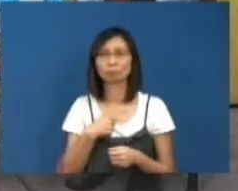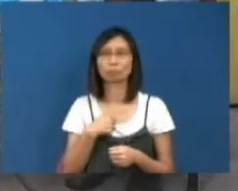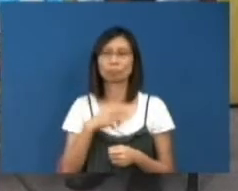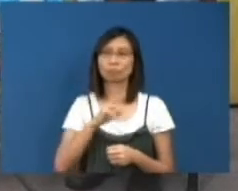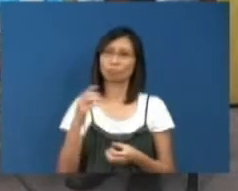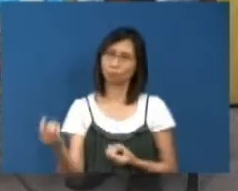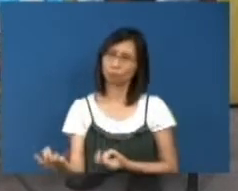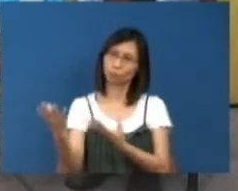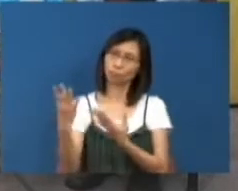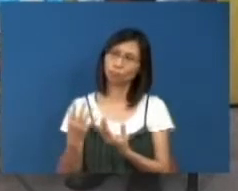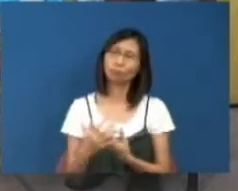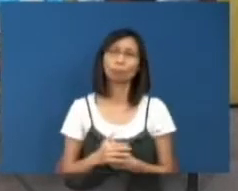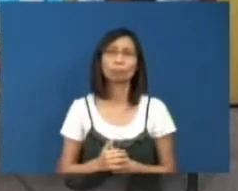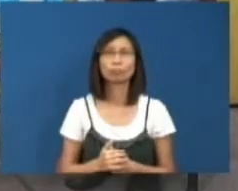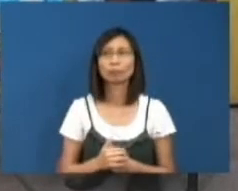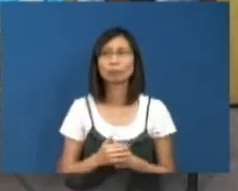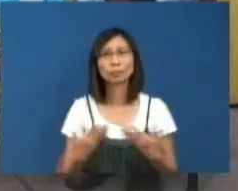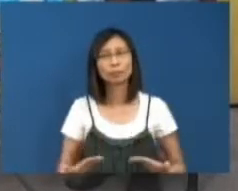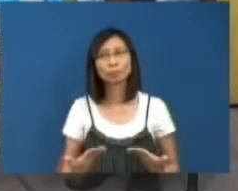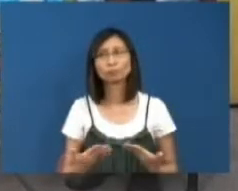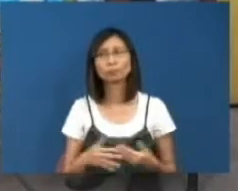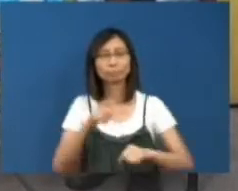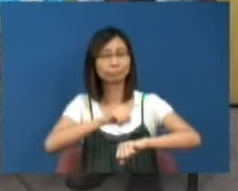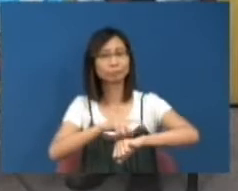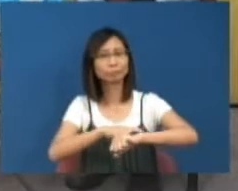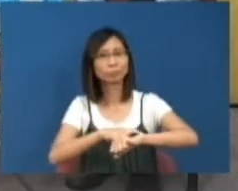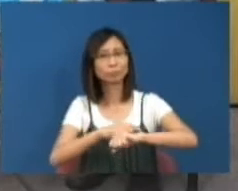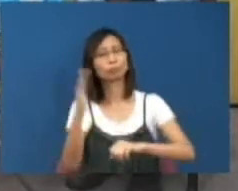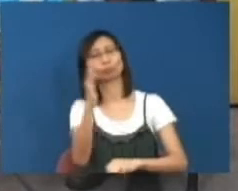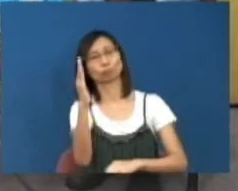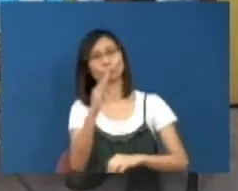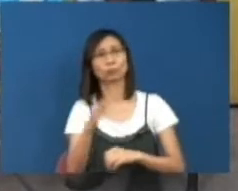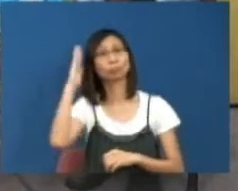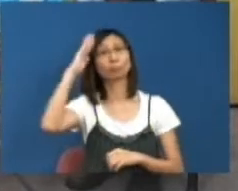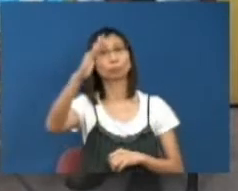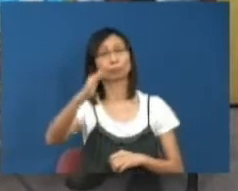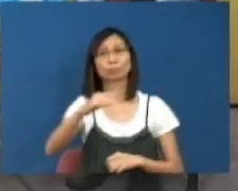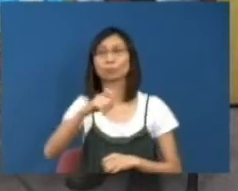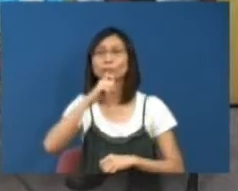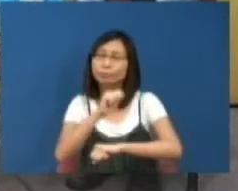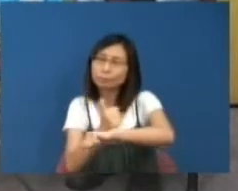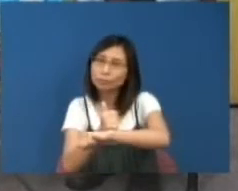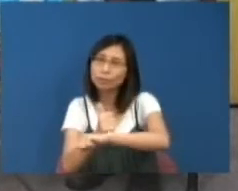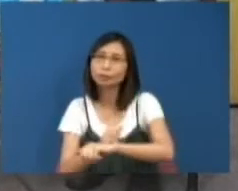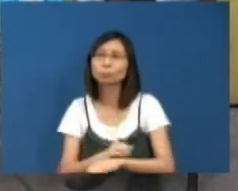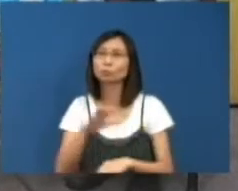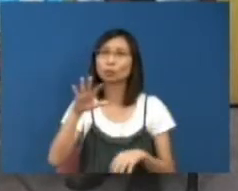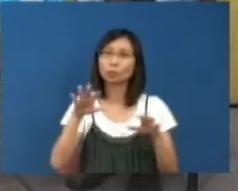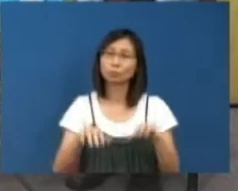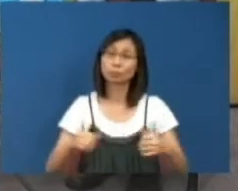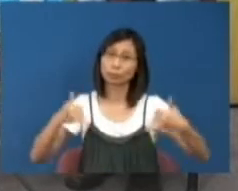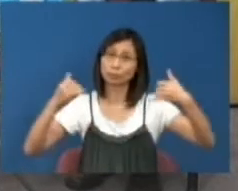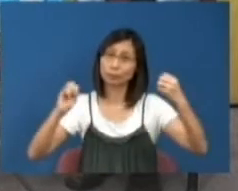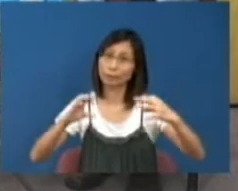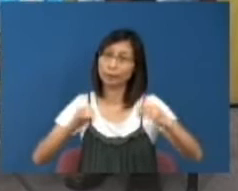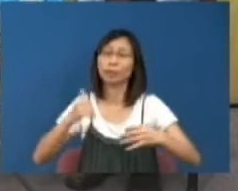同類嘅咁嘅感覺。不過今日咧嗰個時間亦都夠啦，將來我哋有機會咧可以再深入啲探